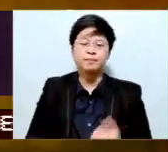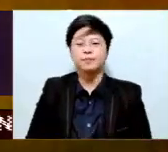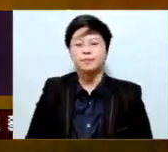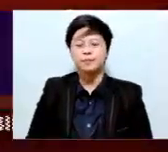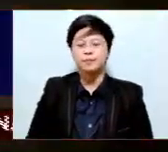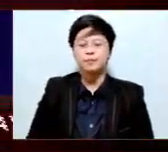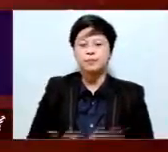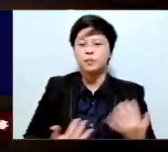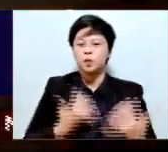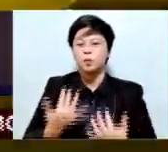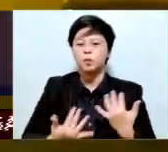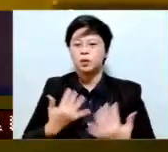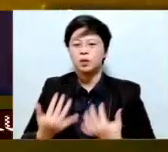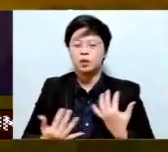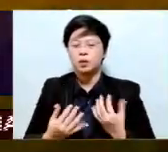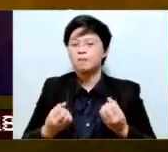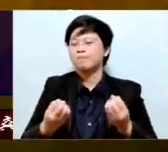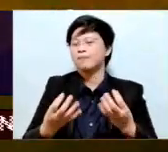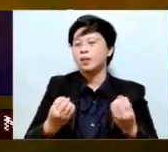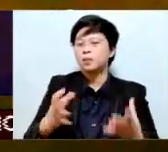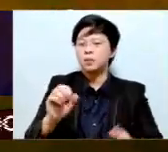Burning Up, at marami pang iba.